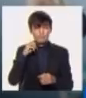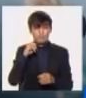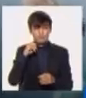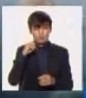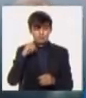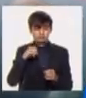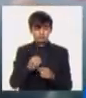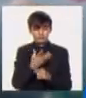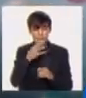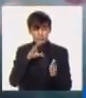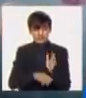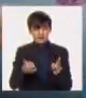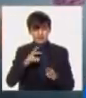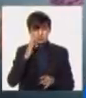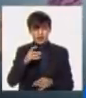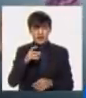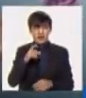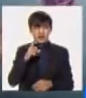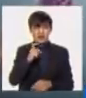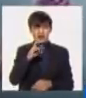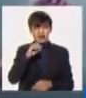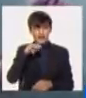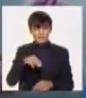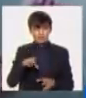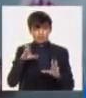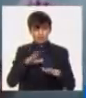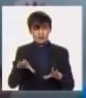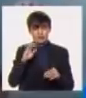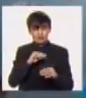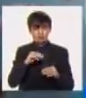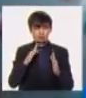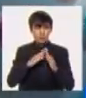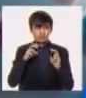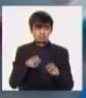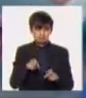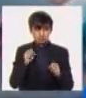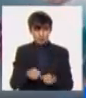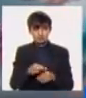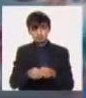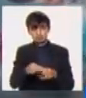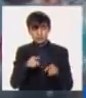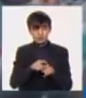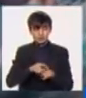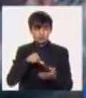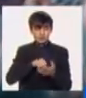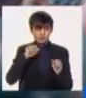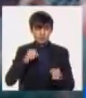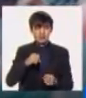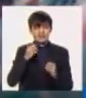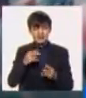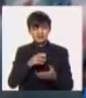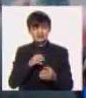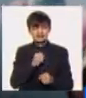куличей. Но в храмах объясняют, что соблюсти все ритуалы можно и дистанционно. Как это сделать,